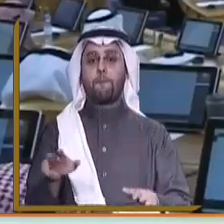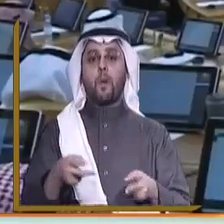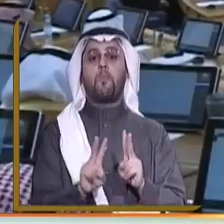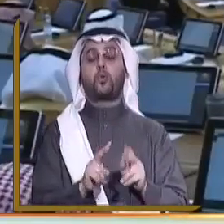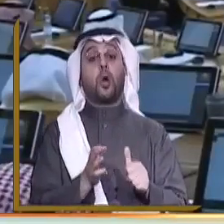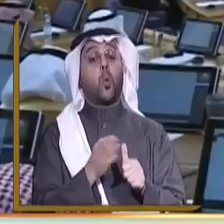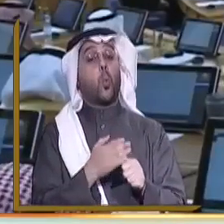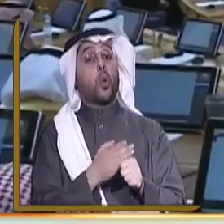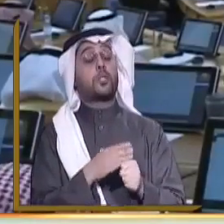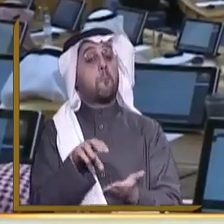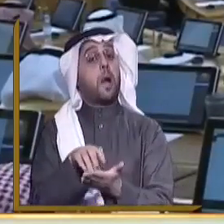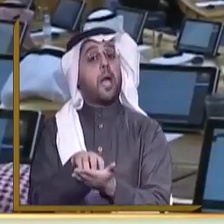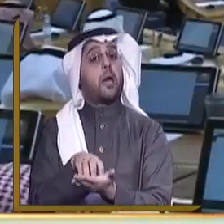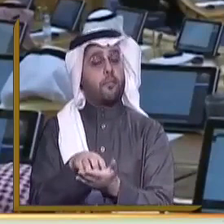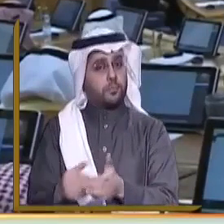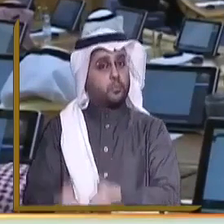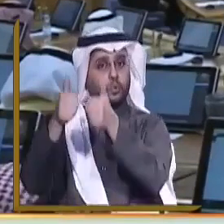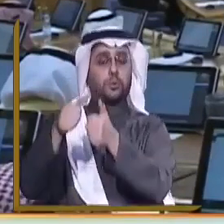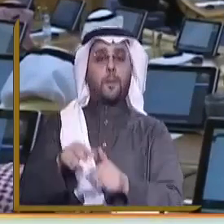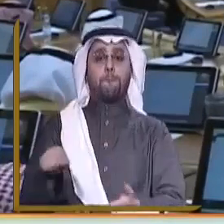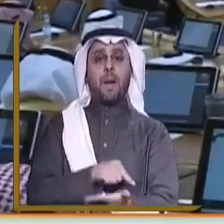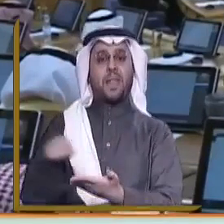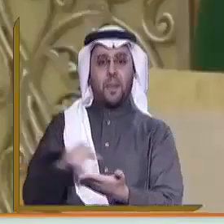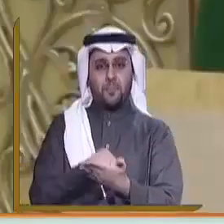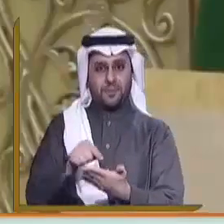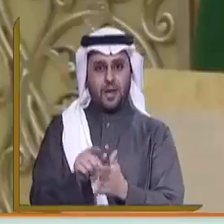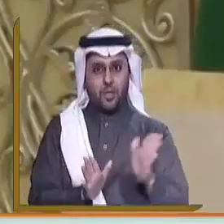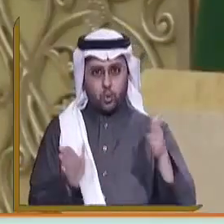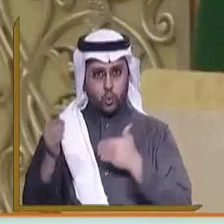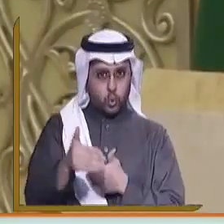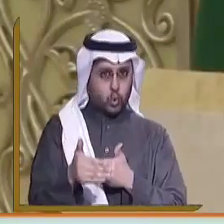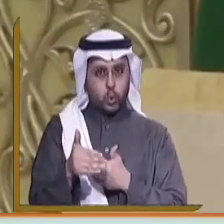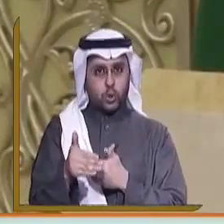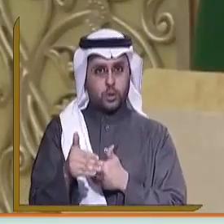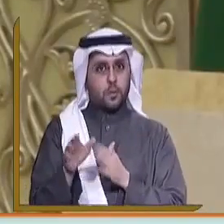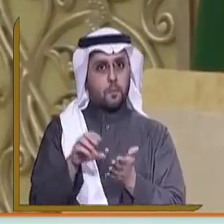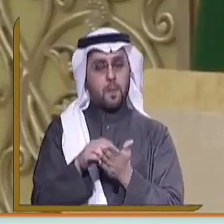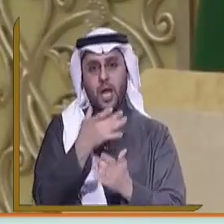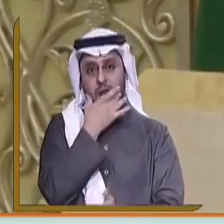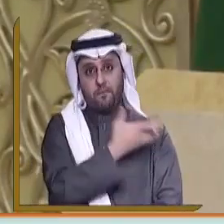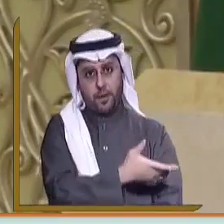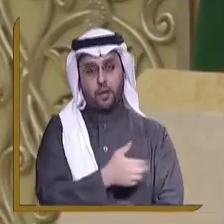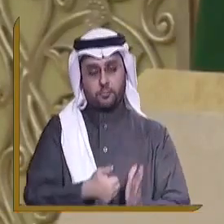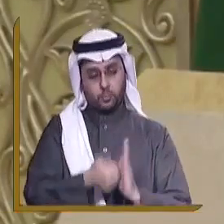اتفاقيه مقر لانشاء مكتب اقليمي لصندوق النقد الدولي في مدينه